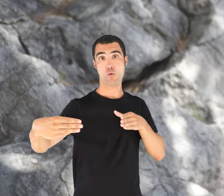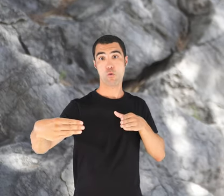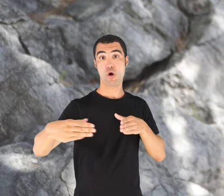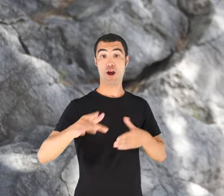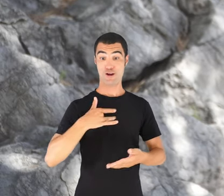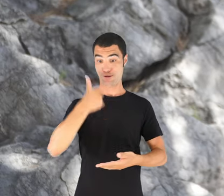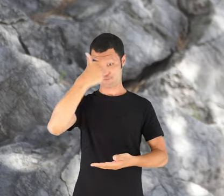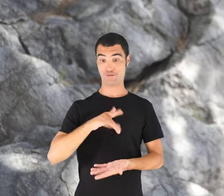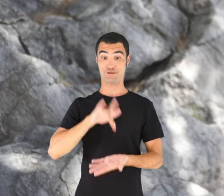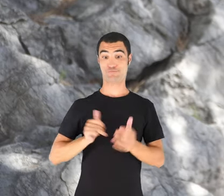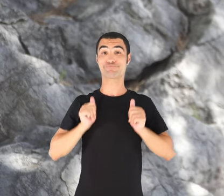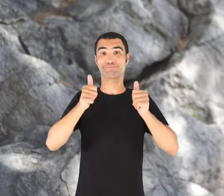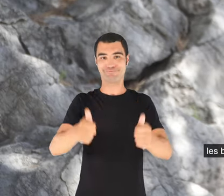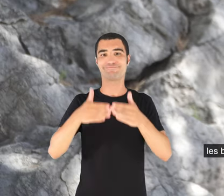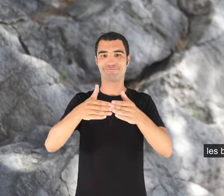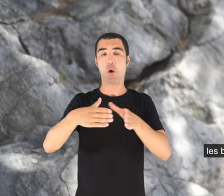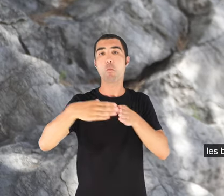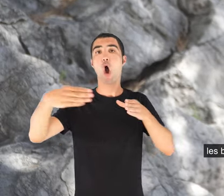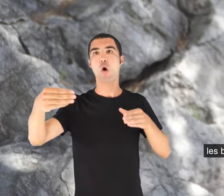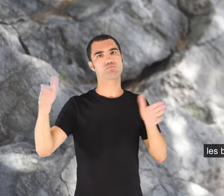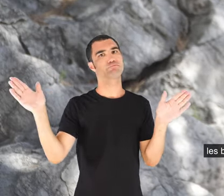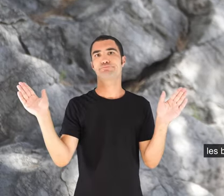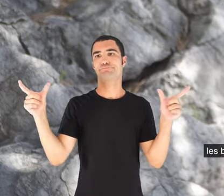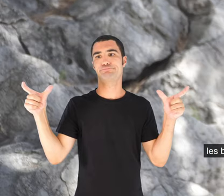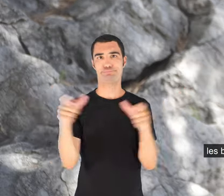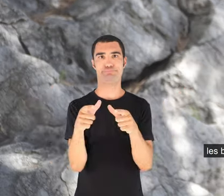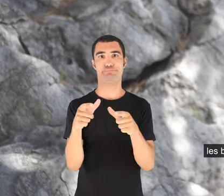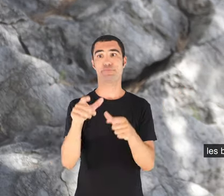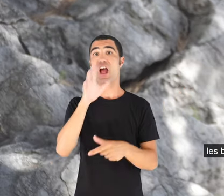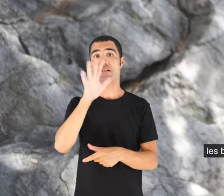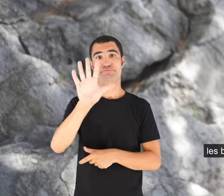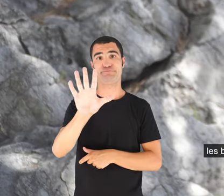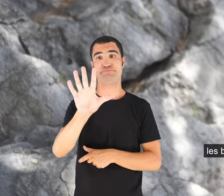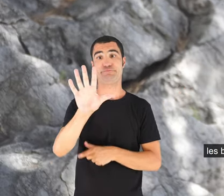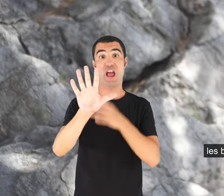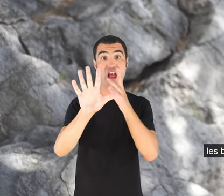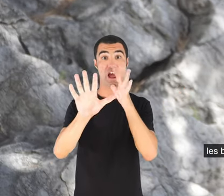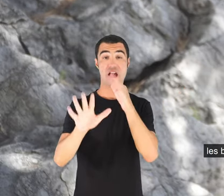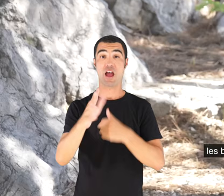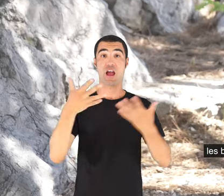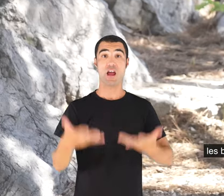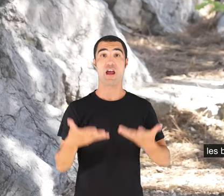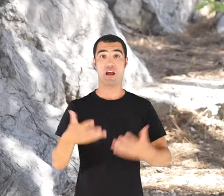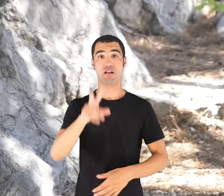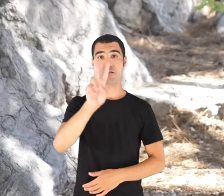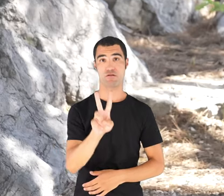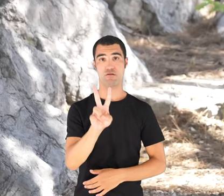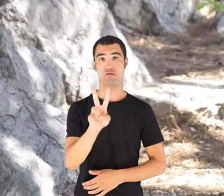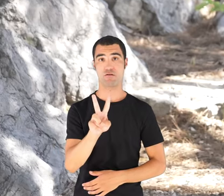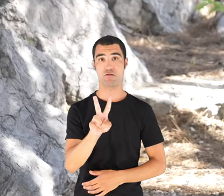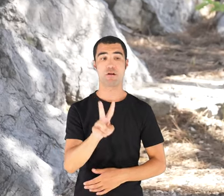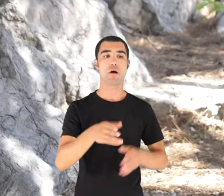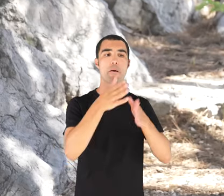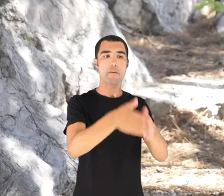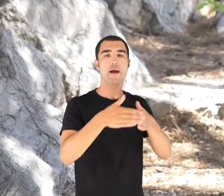i quan jo vaig començar a pescar, les barques de bou sí que ha baixat, n'hi havia 5, ara n'hi ha 2,